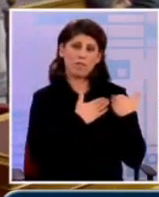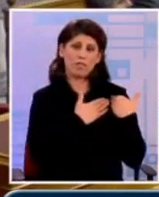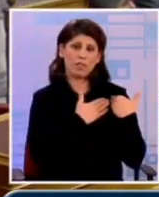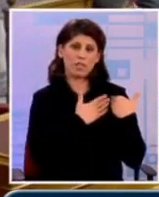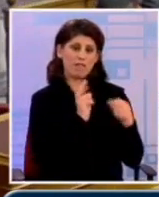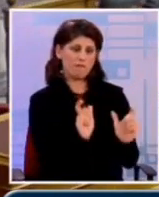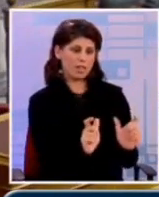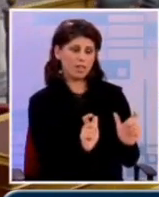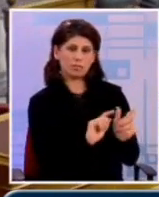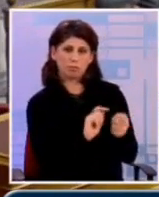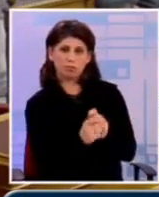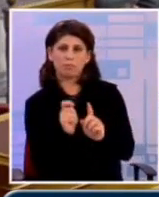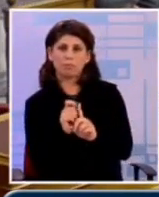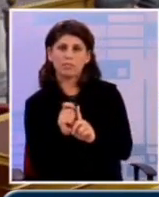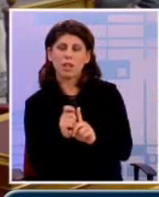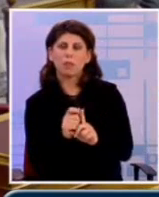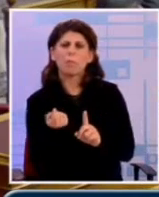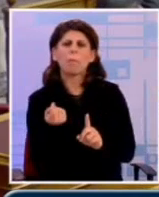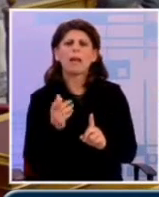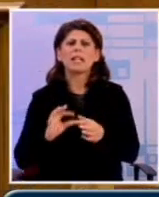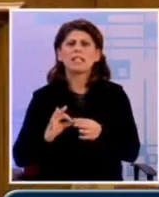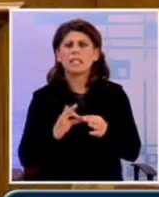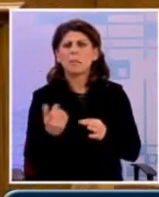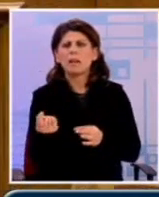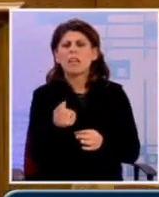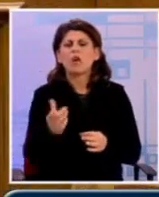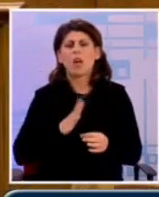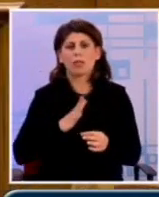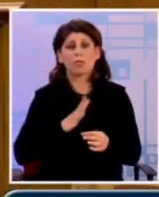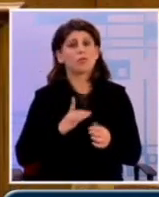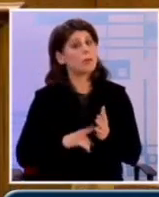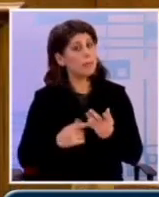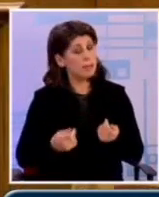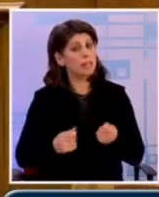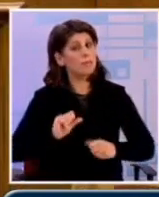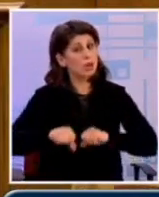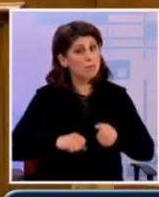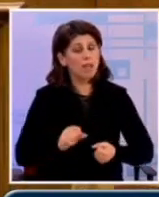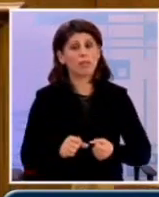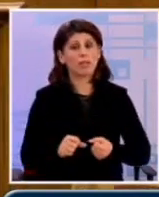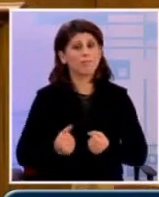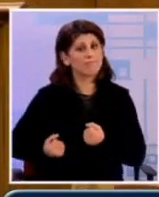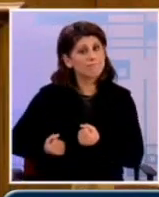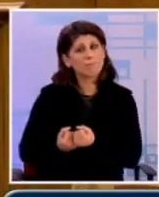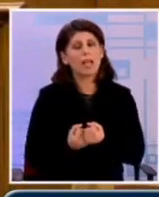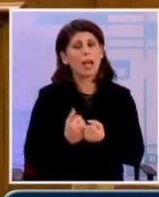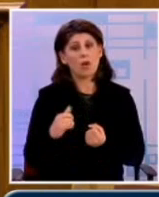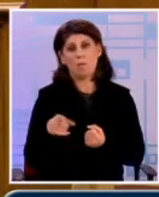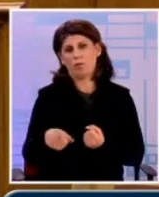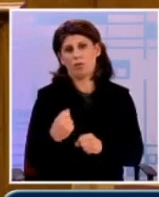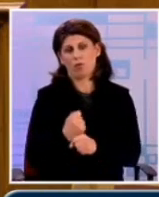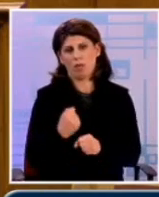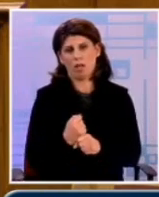και ψηφιοποίησης, με λίγους συνεργάτες και με λίγο ανθρώπινο δυναμικό, και πρέπει να γίνει προσπάθεια να στηριχτεί ακόμα αυτό το έργο,